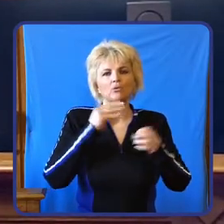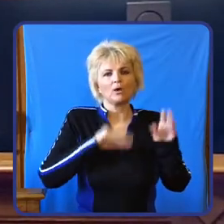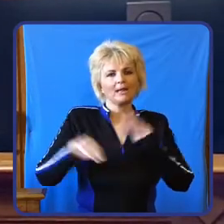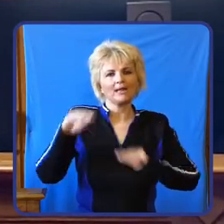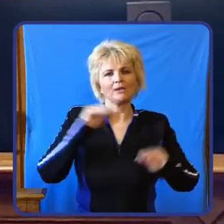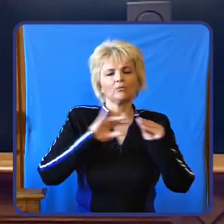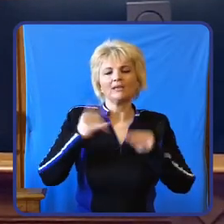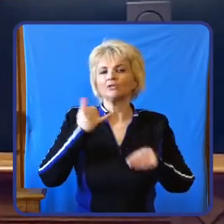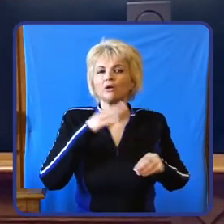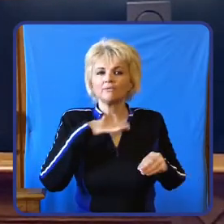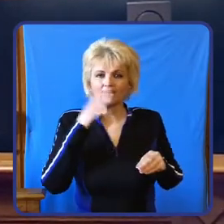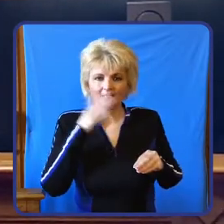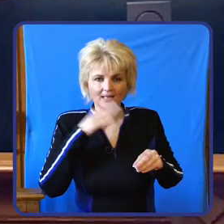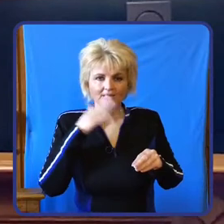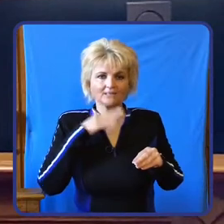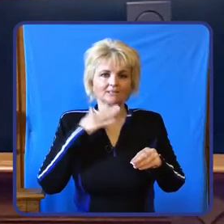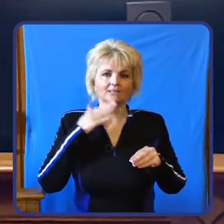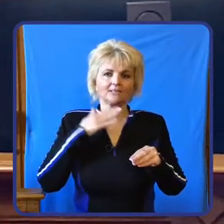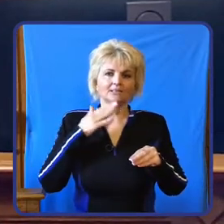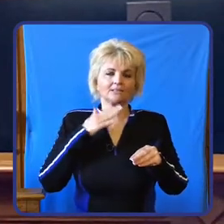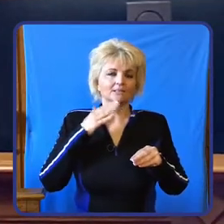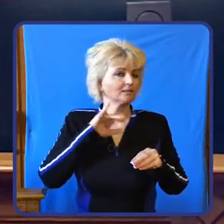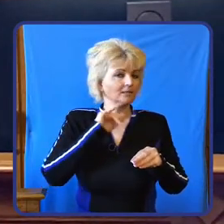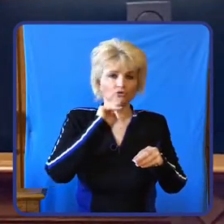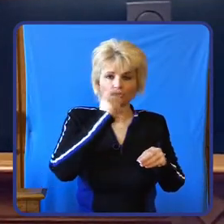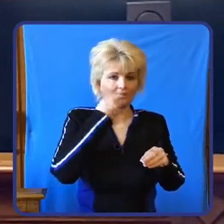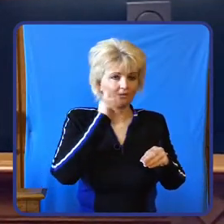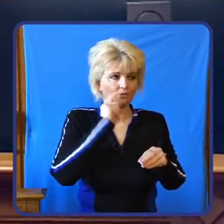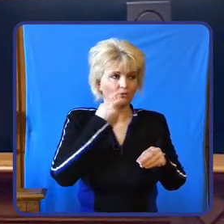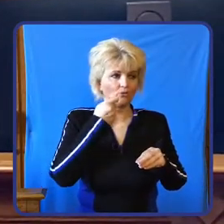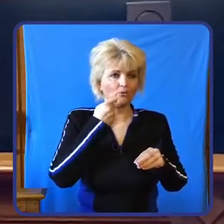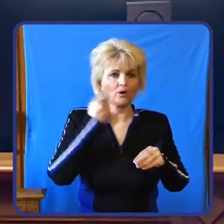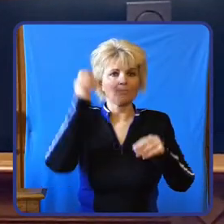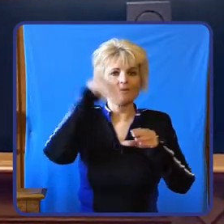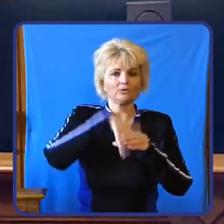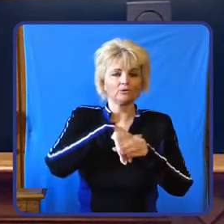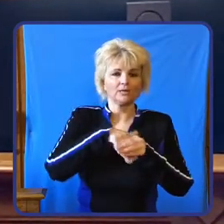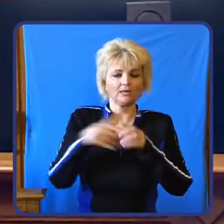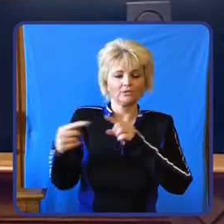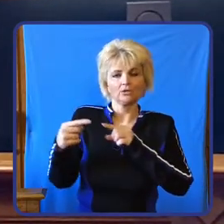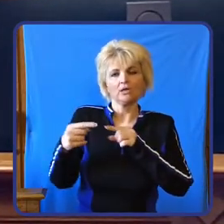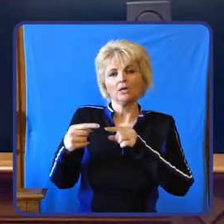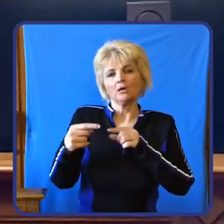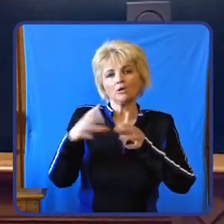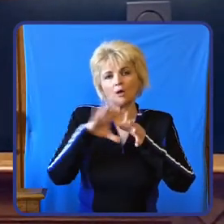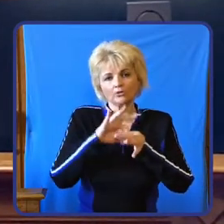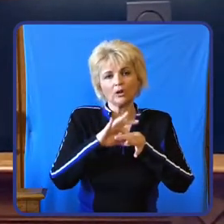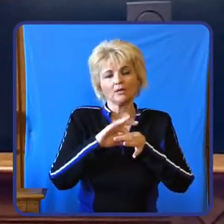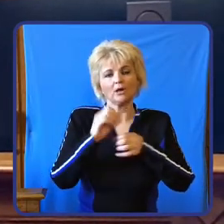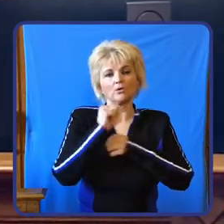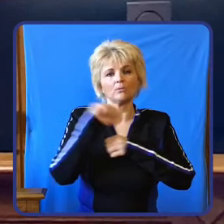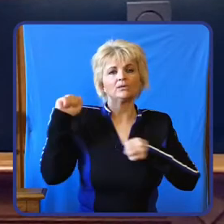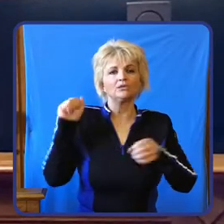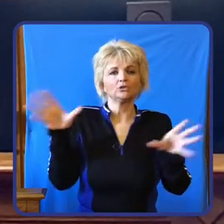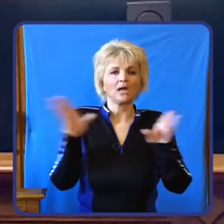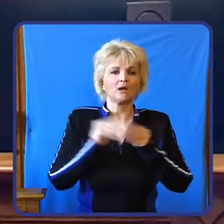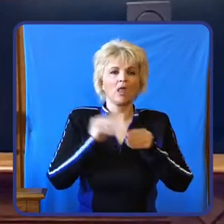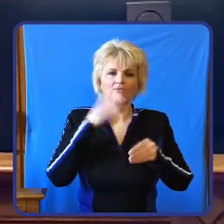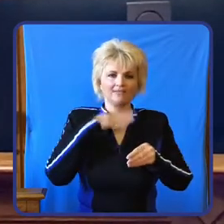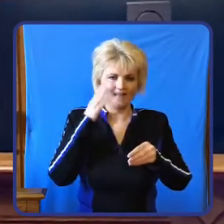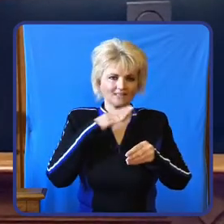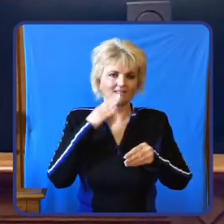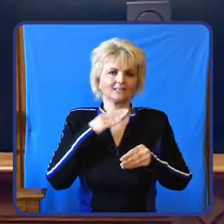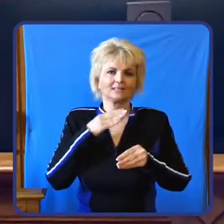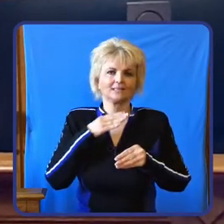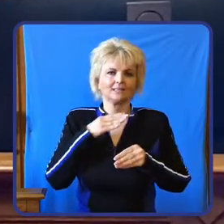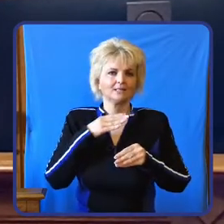Tehát nincs, én azt gondolom, hogy semmi titok nincs abban, hogy a legbensőségesebb viszonyt a kommunistákkal a Fidesz ápolja.